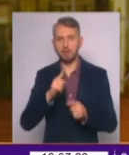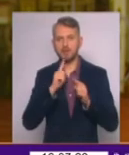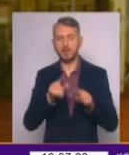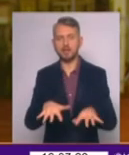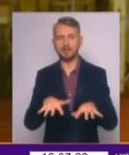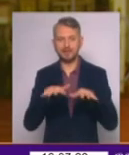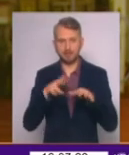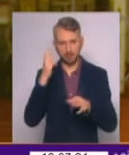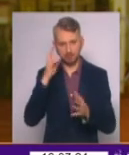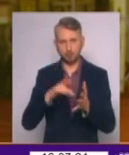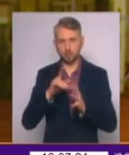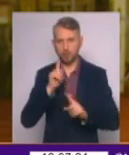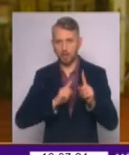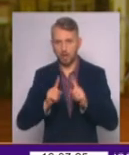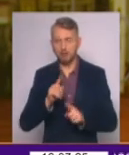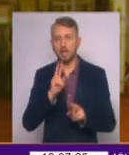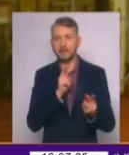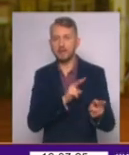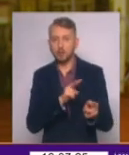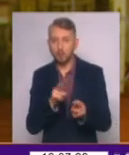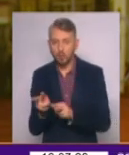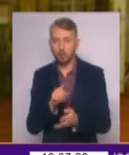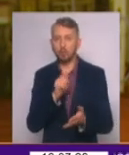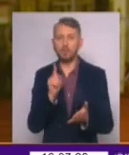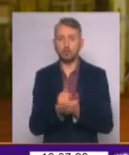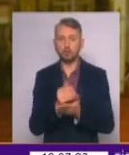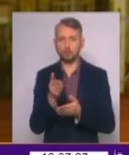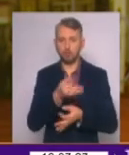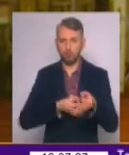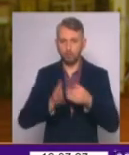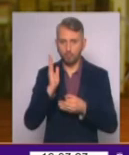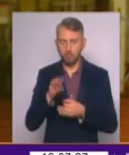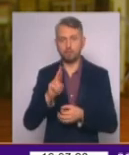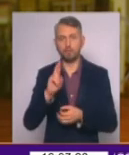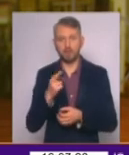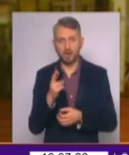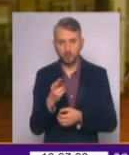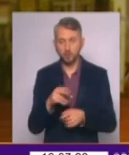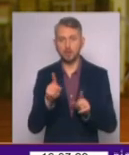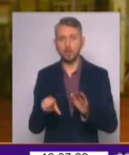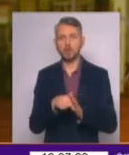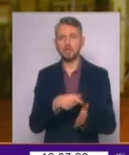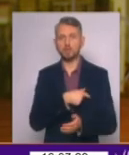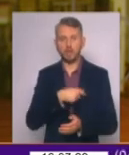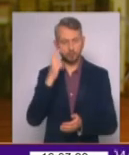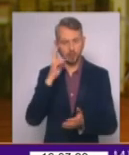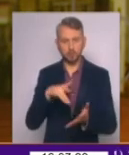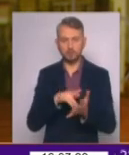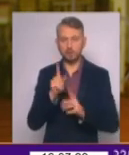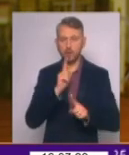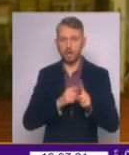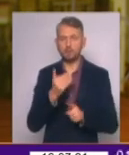засідання Київської міської ради, тож, будь ласка, слідкуйте. Обов'язково його обговоримо вже у п'ятницю, також з депутатом Київської міської ради. А